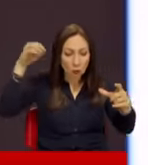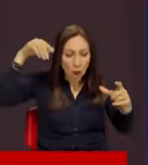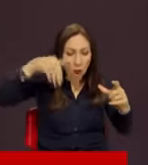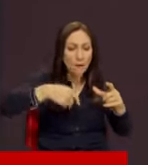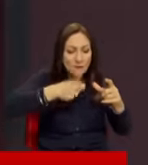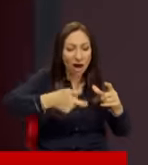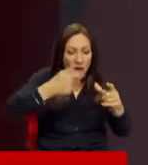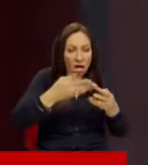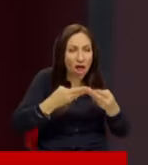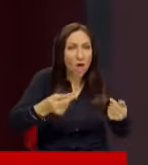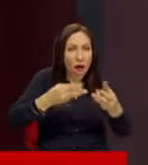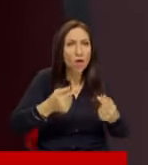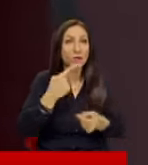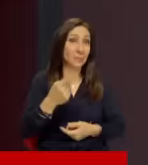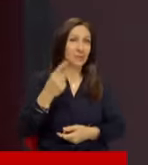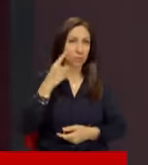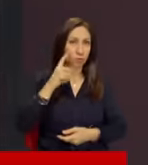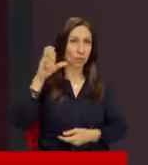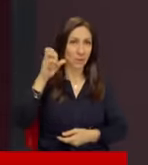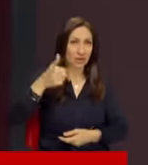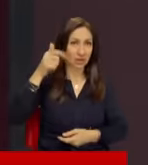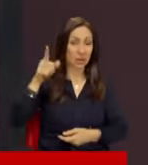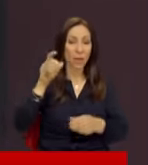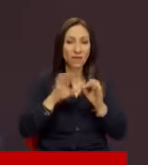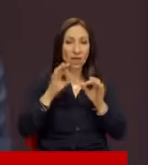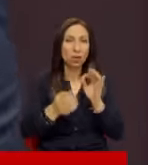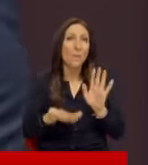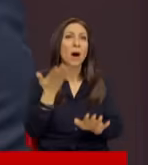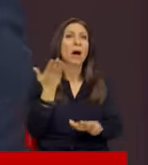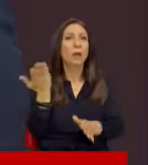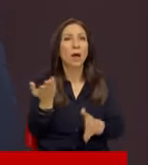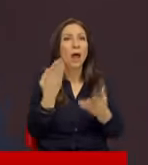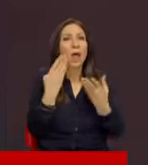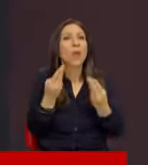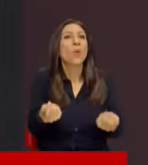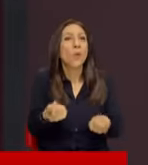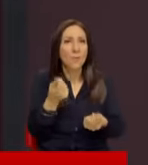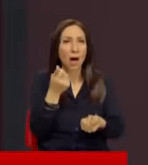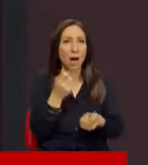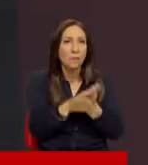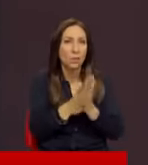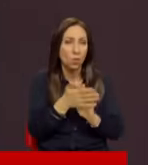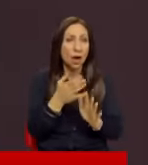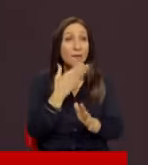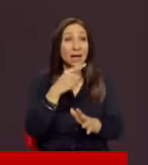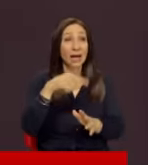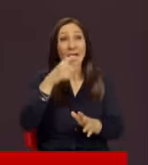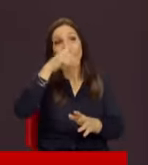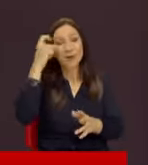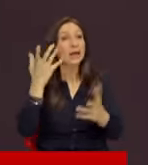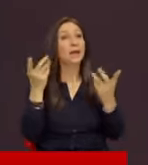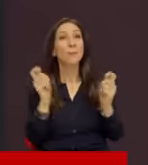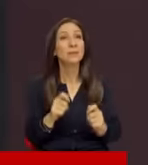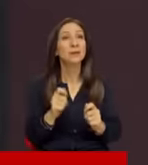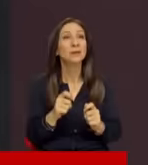Bu yüksek... Ne versek eriyip gidiyor demişti. Bu enflasyon ortamında ne versek eriyip gidiyor. Emekliler, emekçiler ne